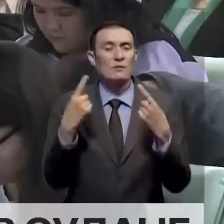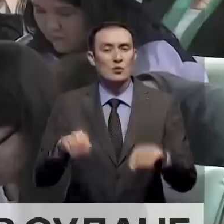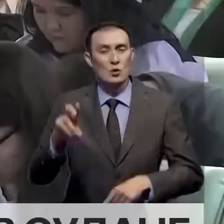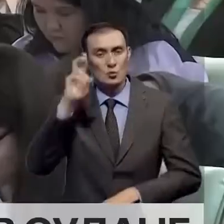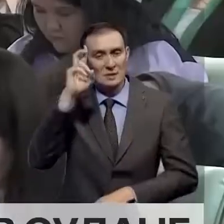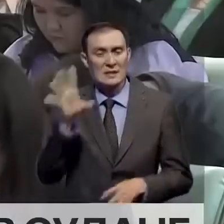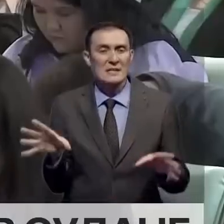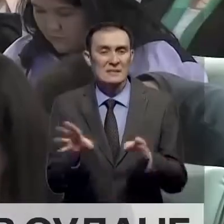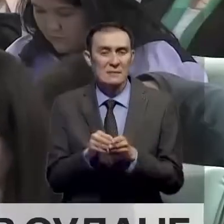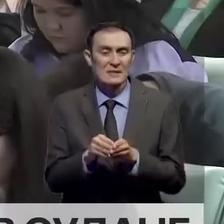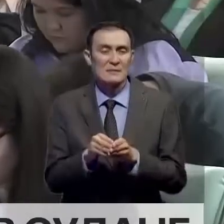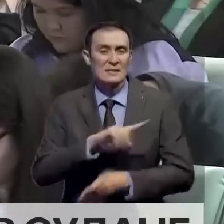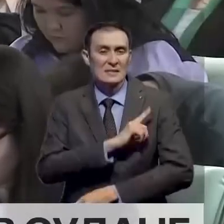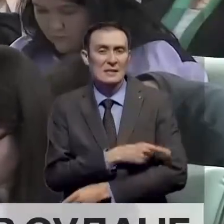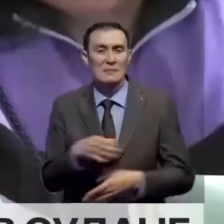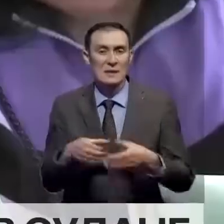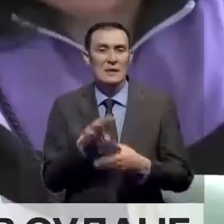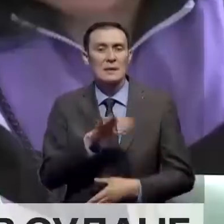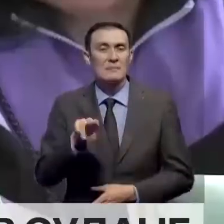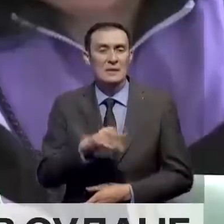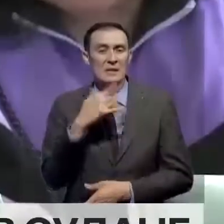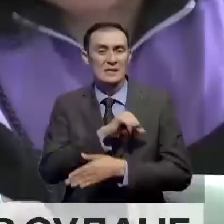в другие страны совместными силами МИДа и